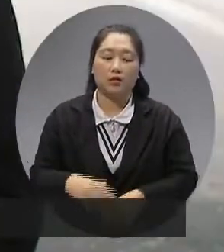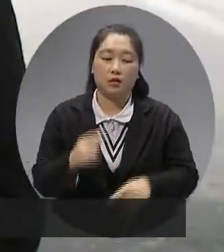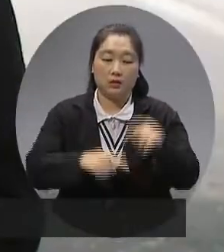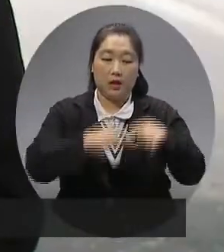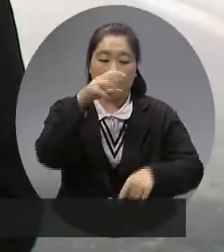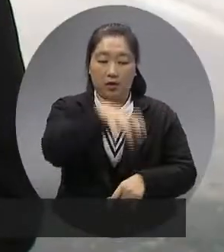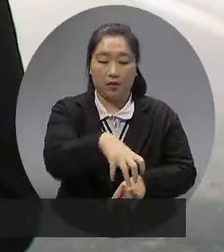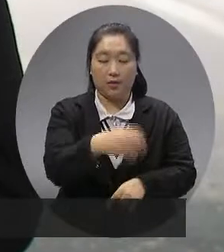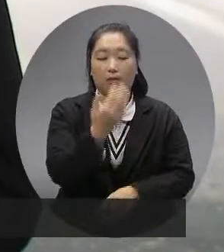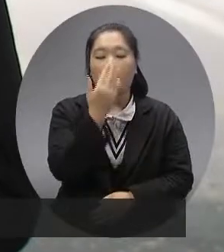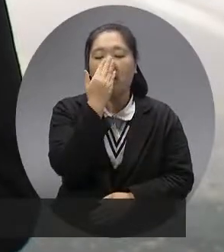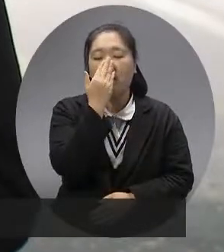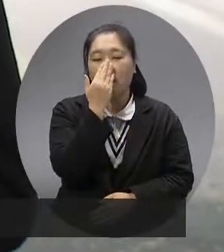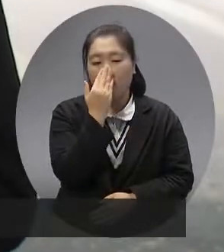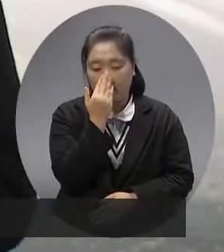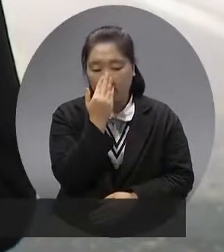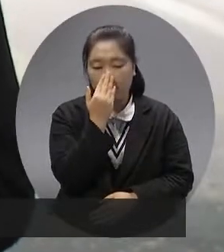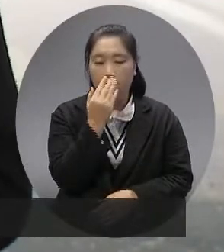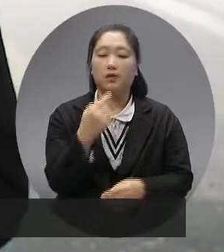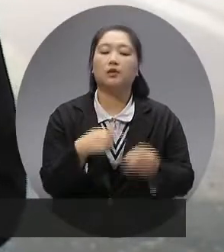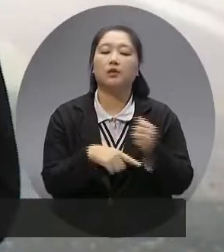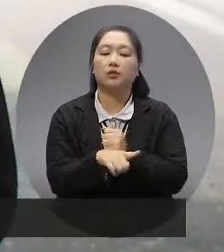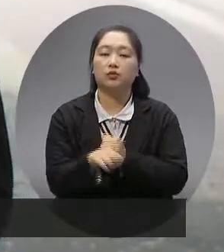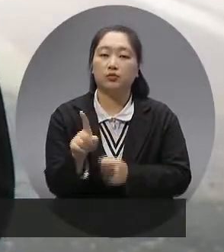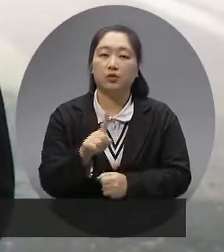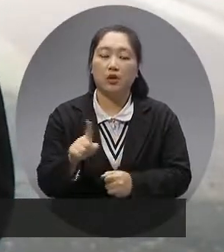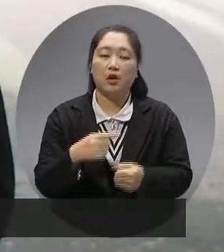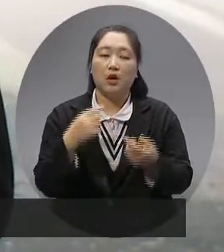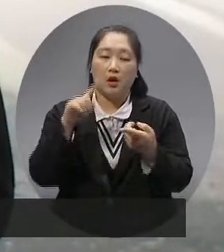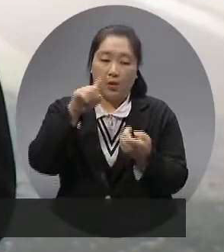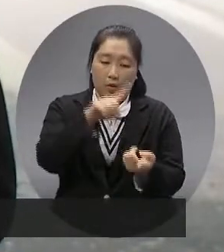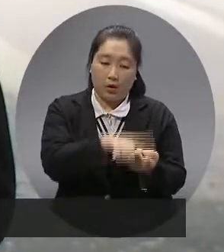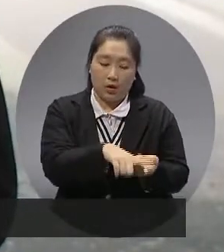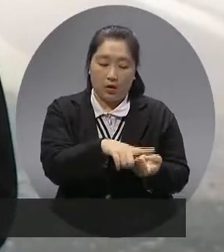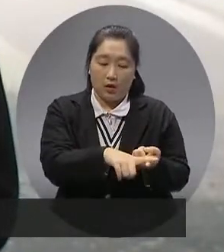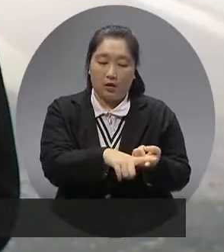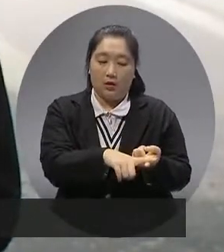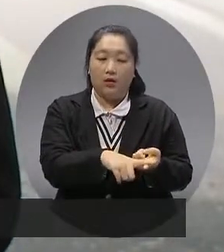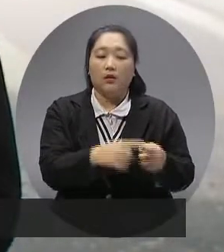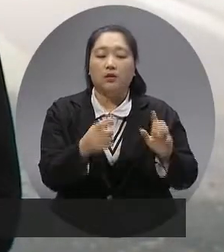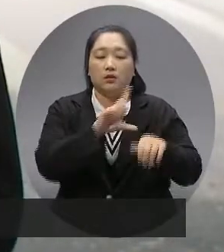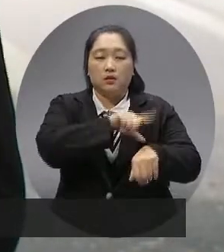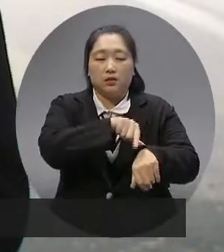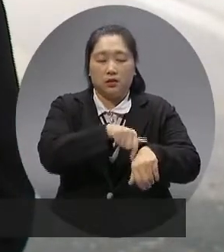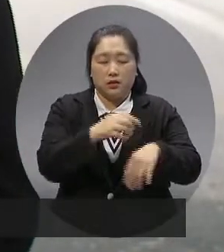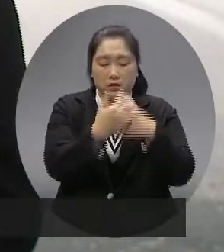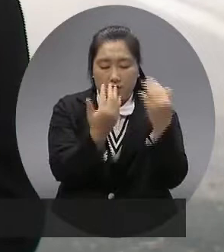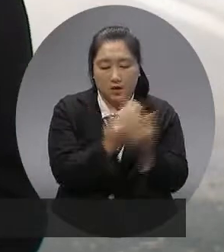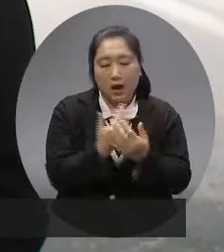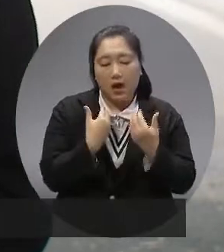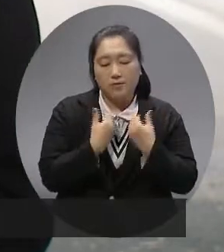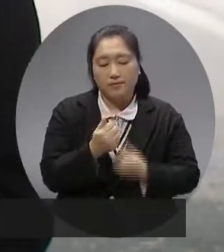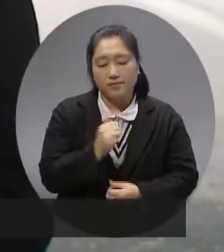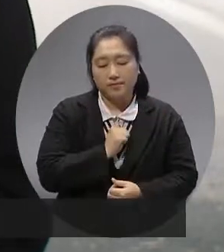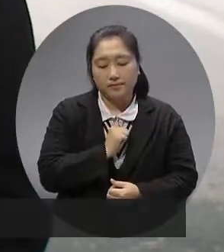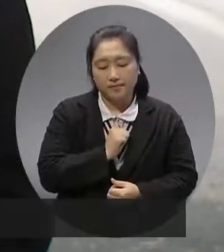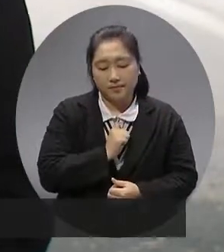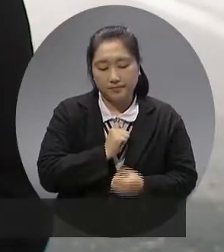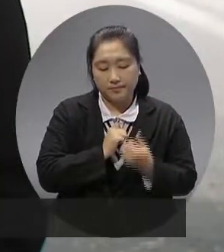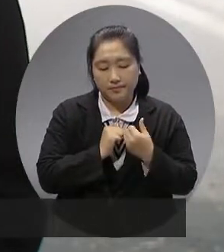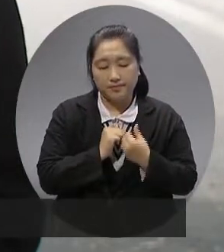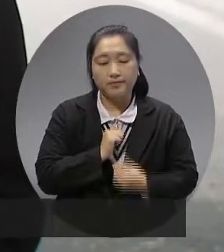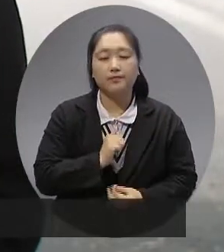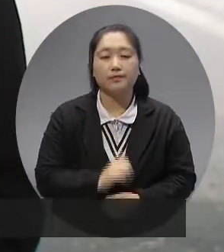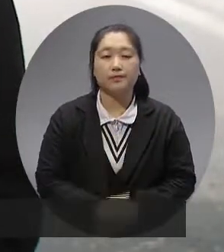서면 겸손하고 겸허해지는 문제가 움직임이 없고 제자리에서